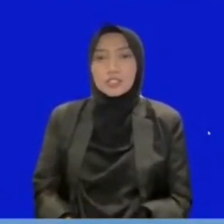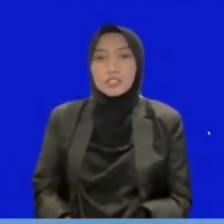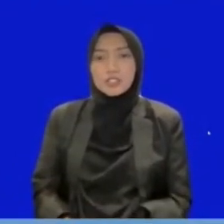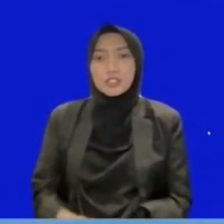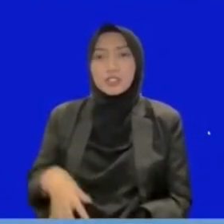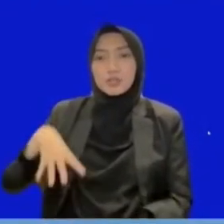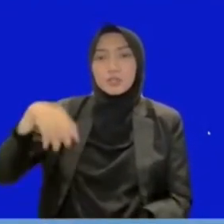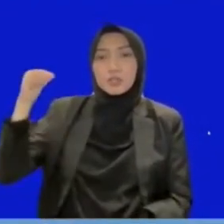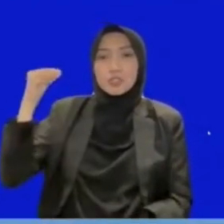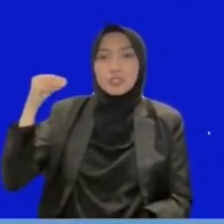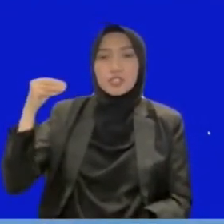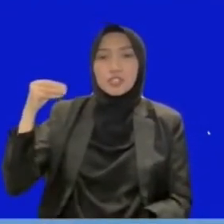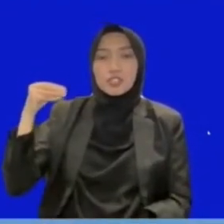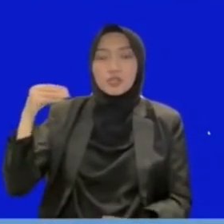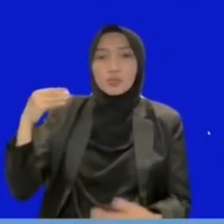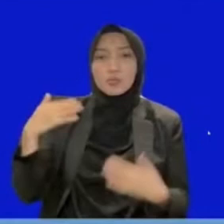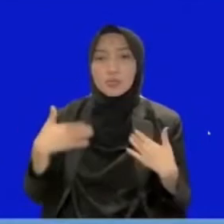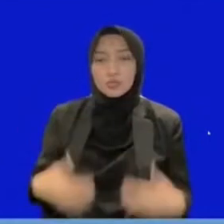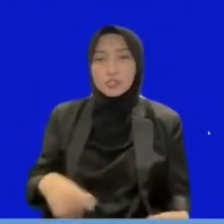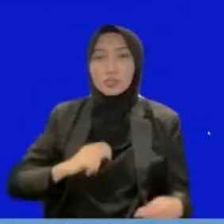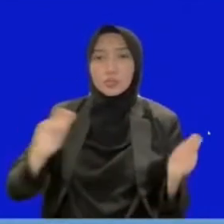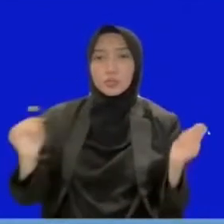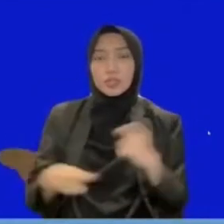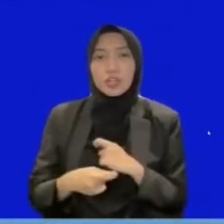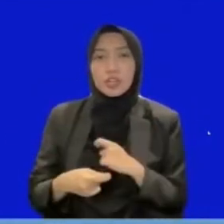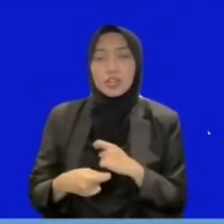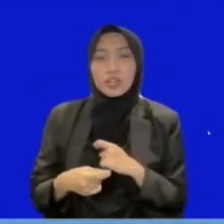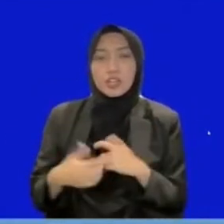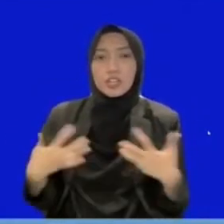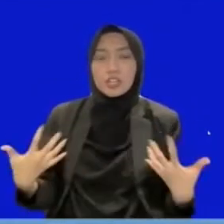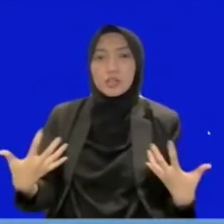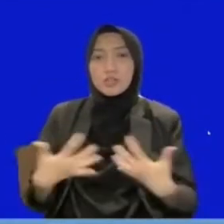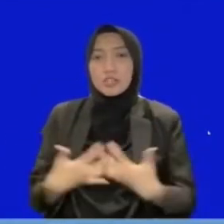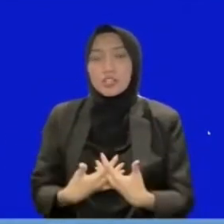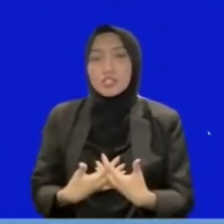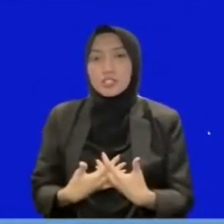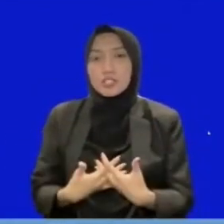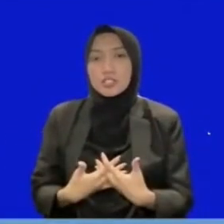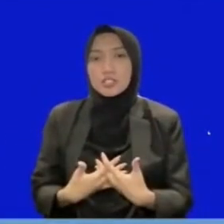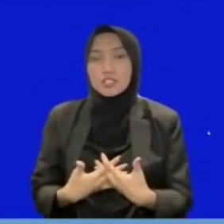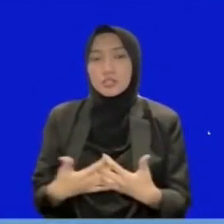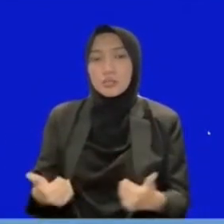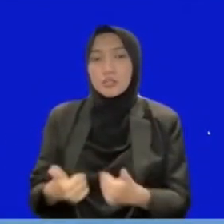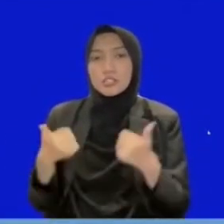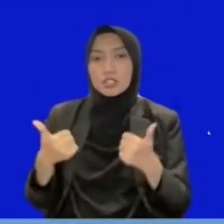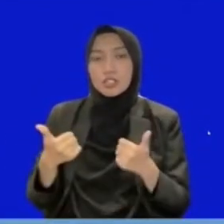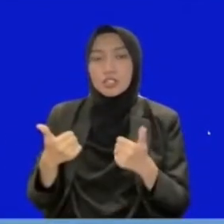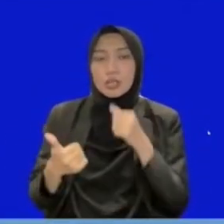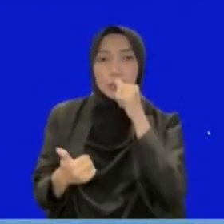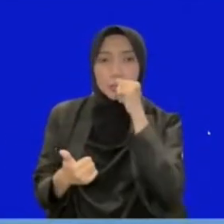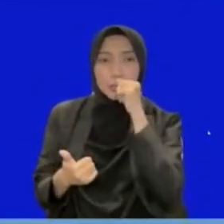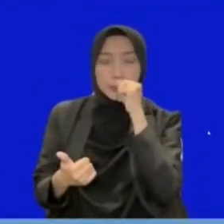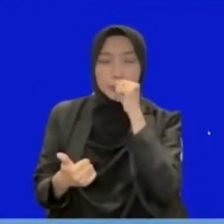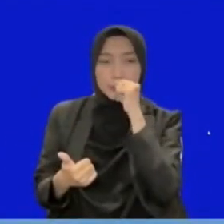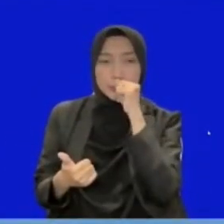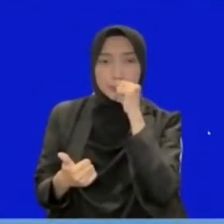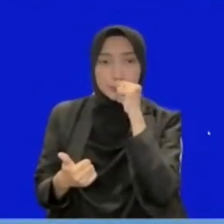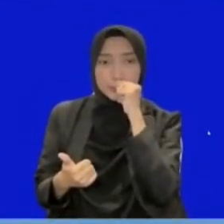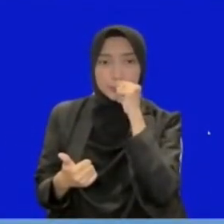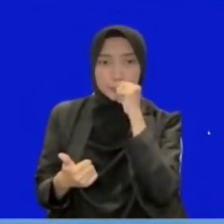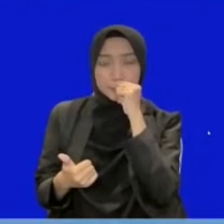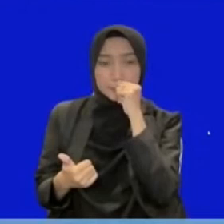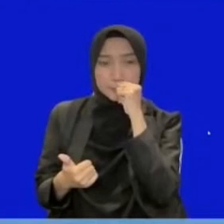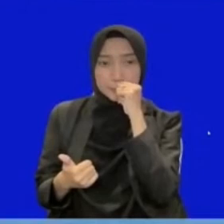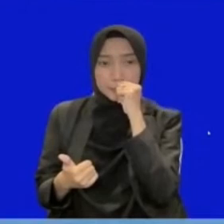Center of Human Evolution Adaptation Dispersal of Southeast Asia gitu ya.